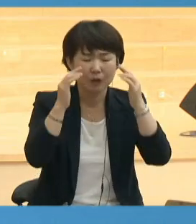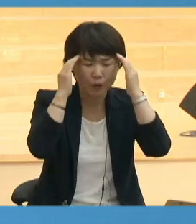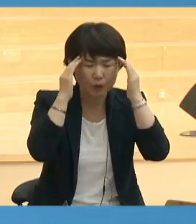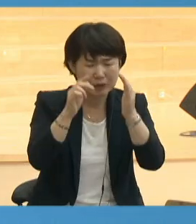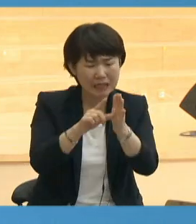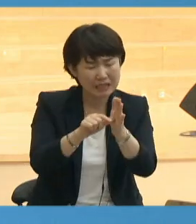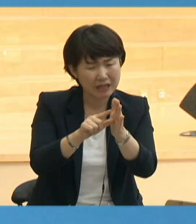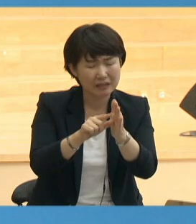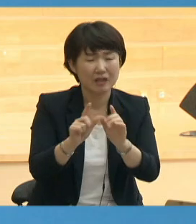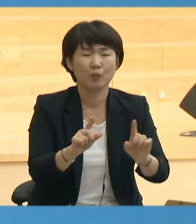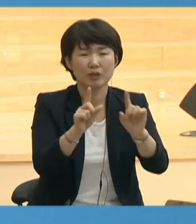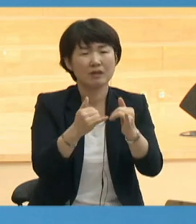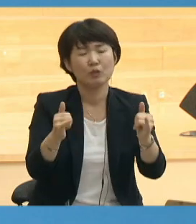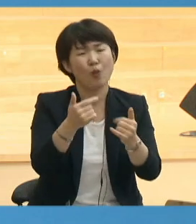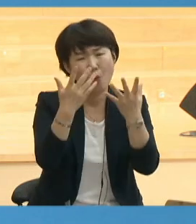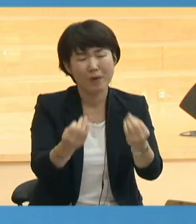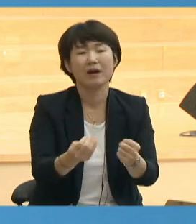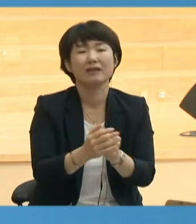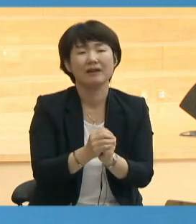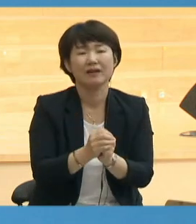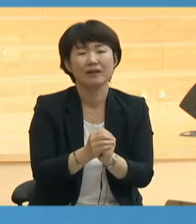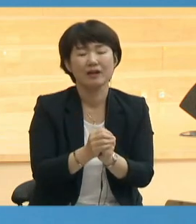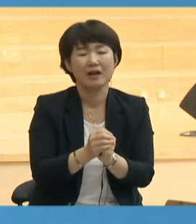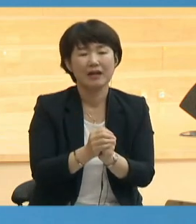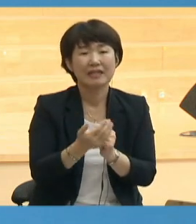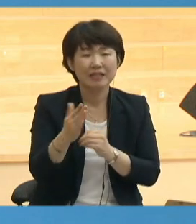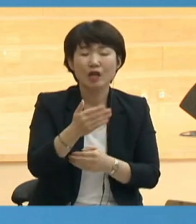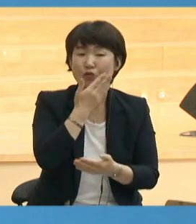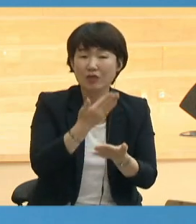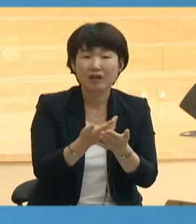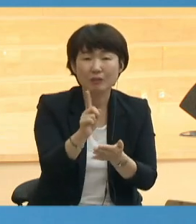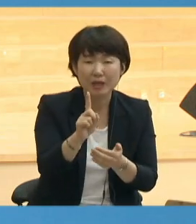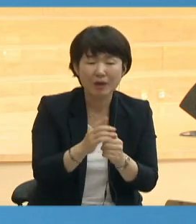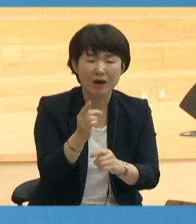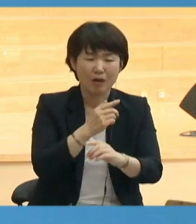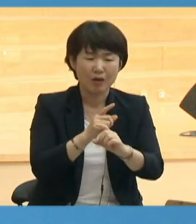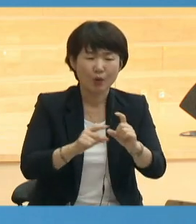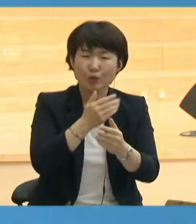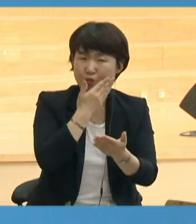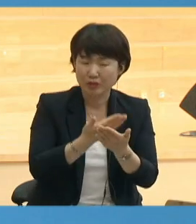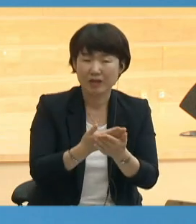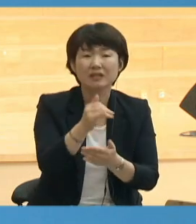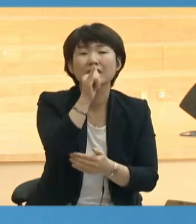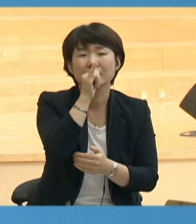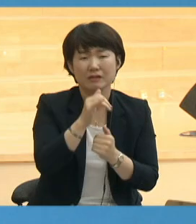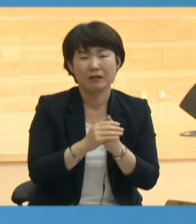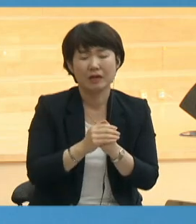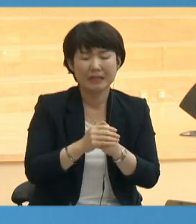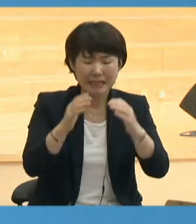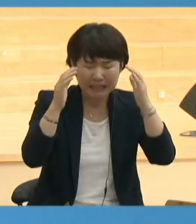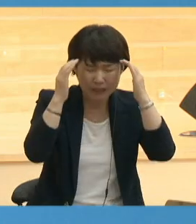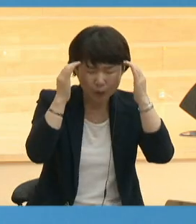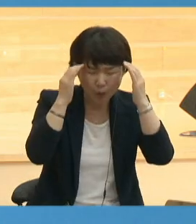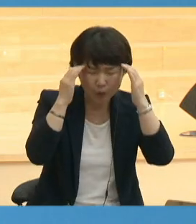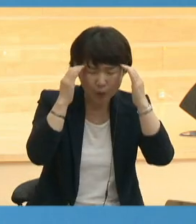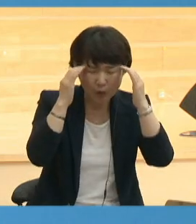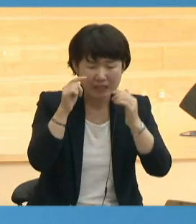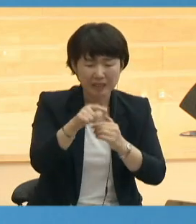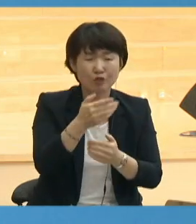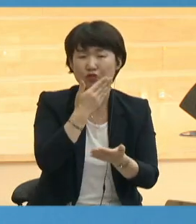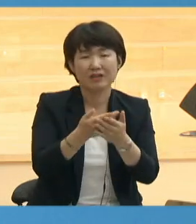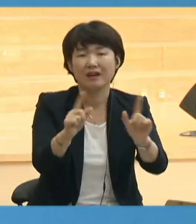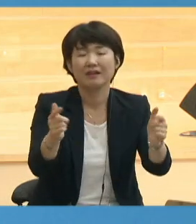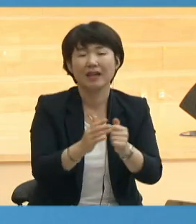보내고 계신 분들이 꽤나 많이 있었어 근데 중요한 건 뭐냐 더 중요한게 뭐냐 고통 자체가 아니야